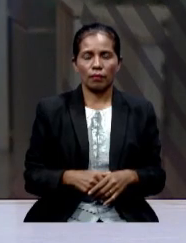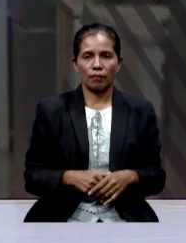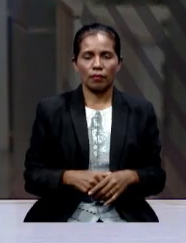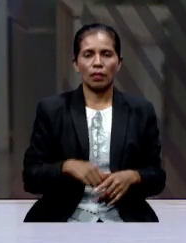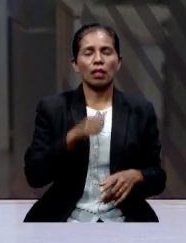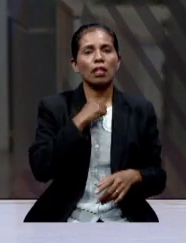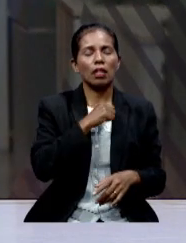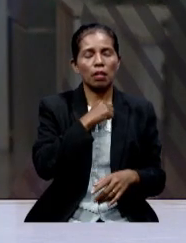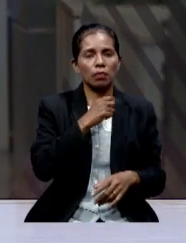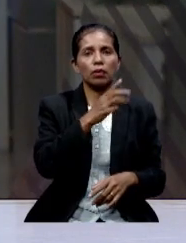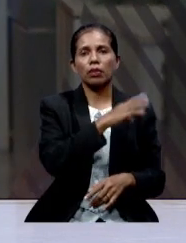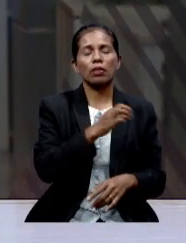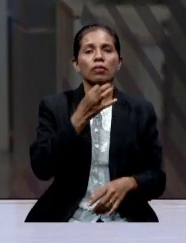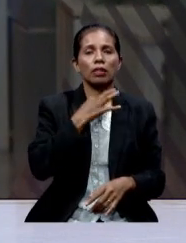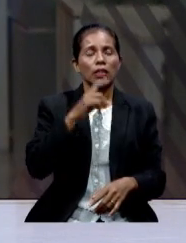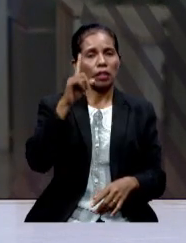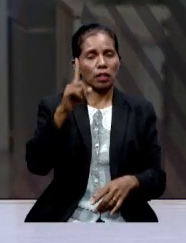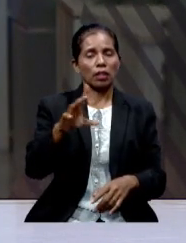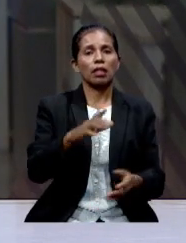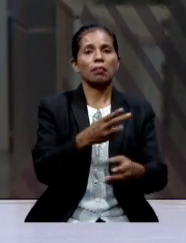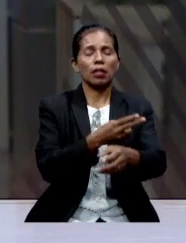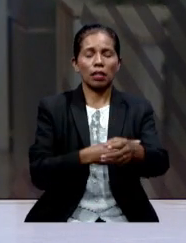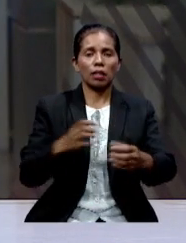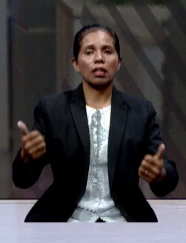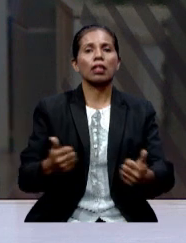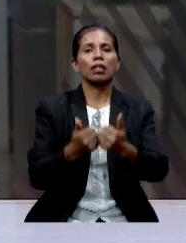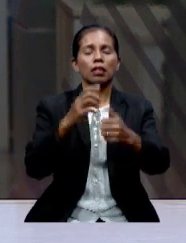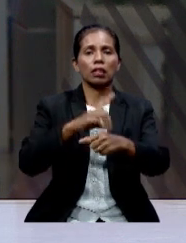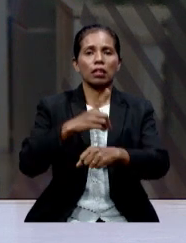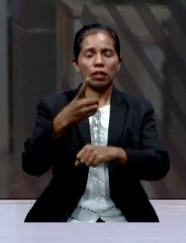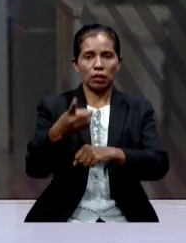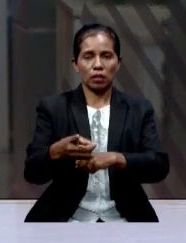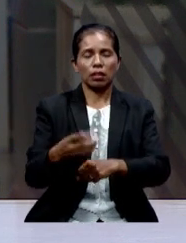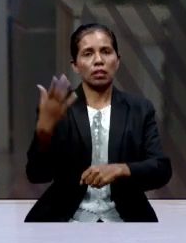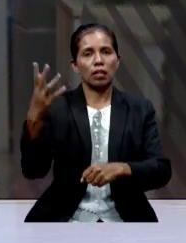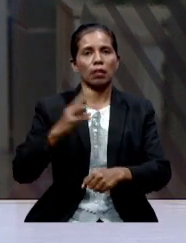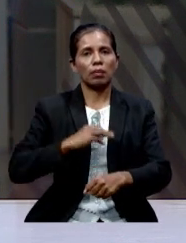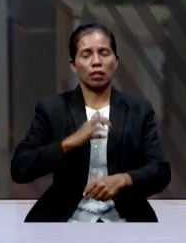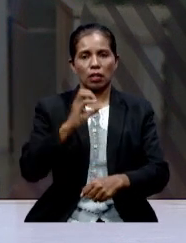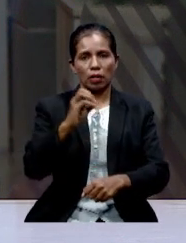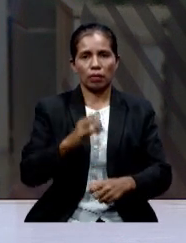Amuno frater na ida kanek grave tamba si denti iha metinaru.